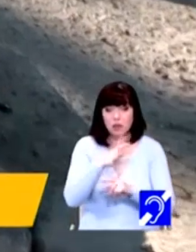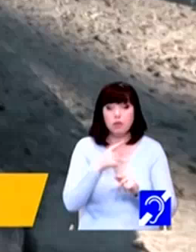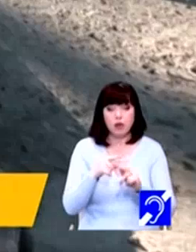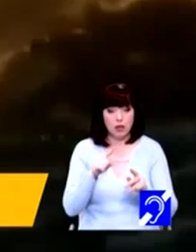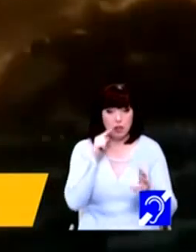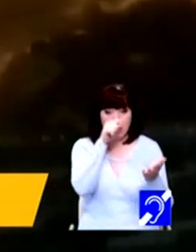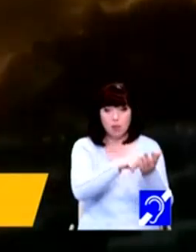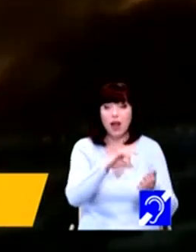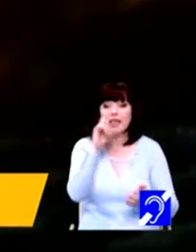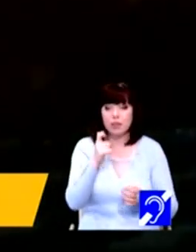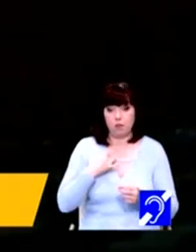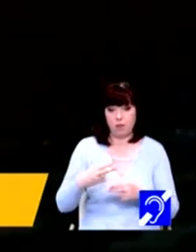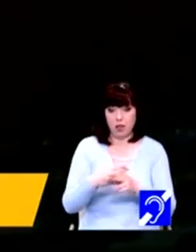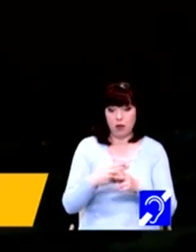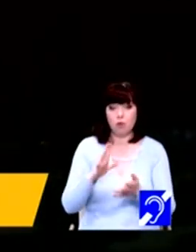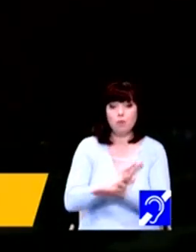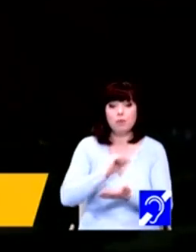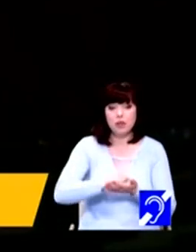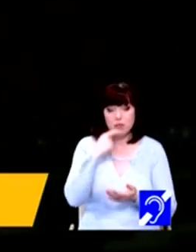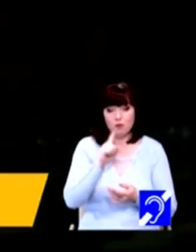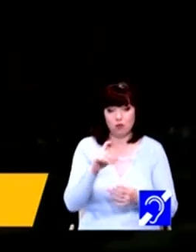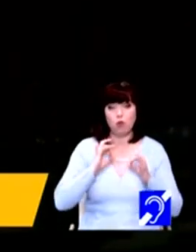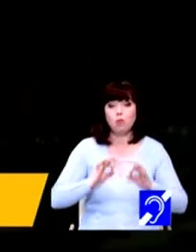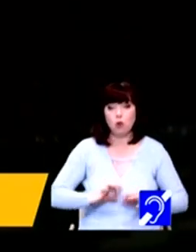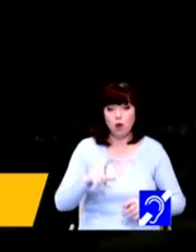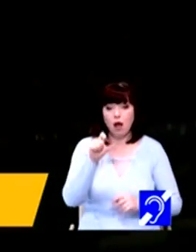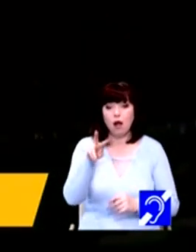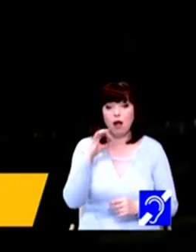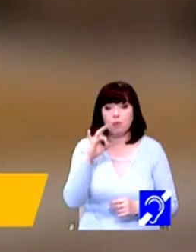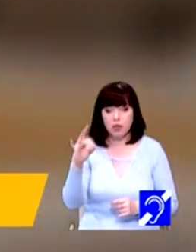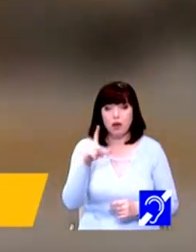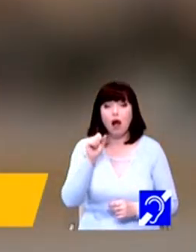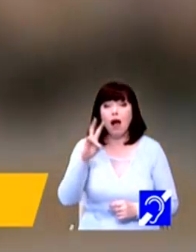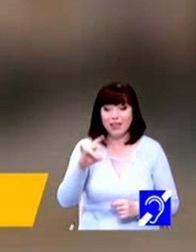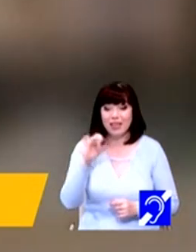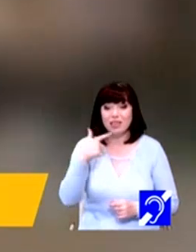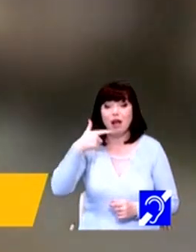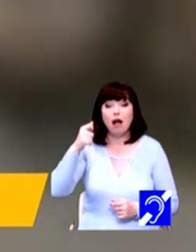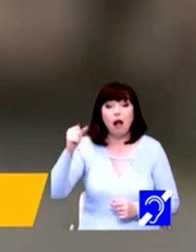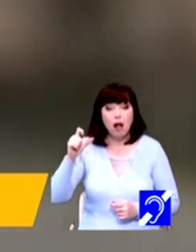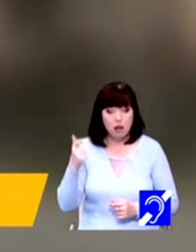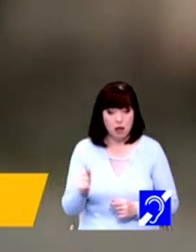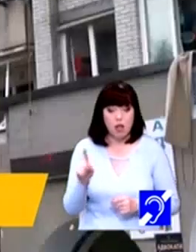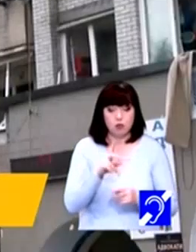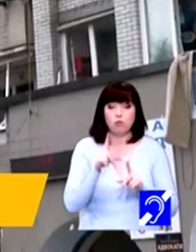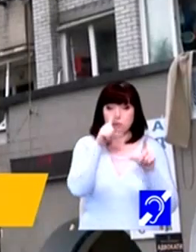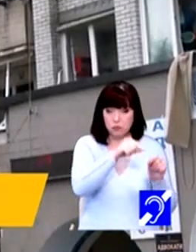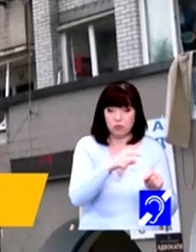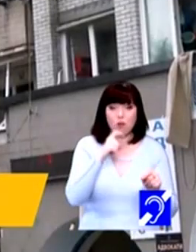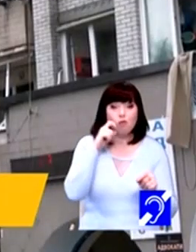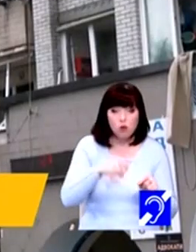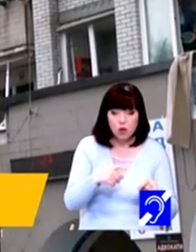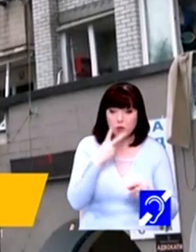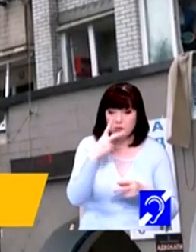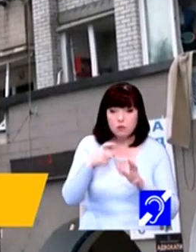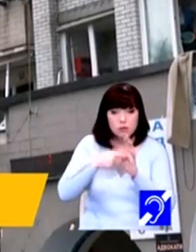din Belarus. Presa scrie că astăzi procurorul Hamir Khan al Tribunalului Internațional de la Haga a plecat în Ucraina pentru investigarea crimelor de